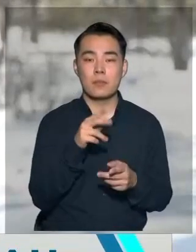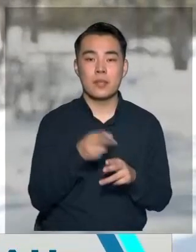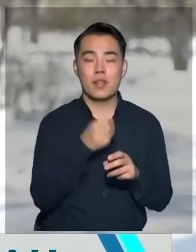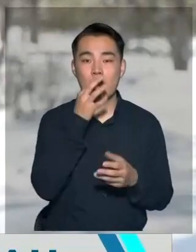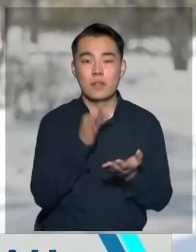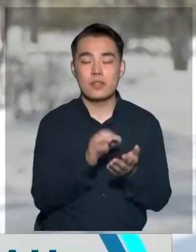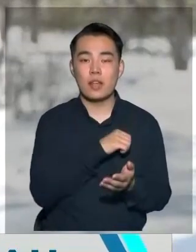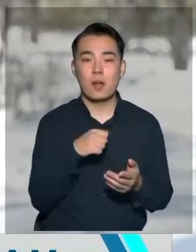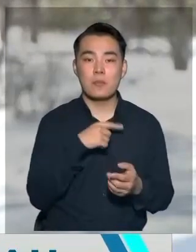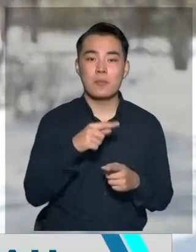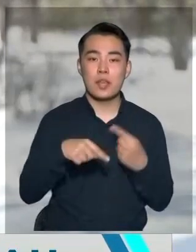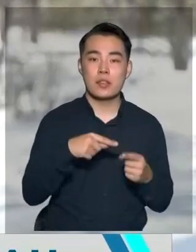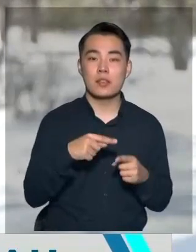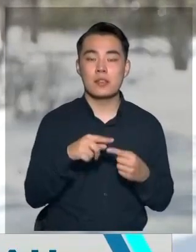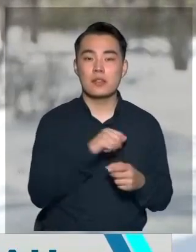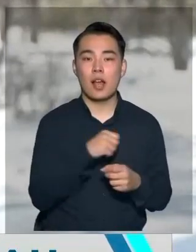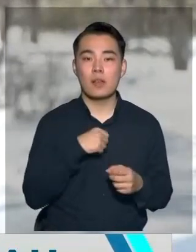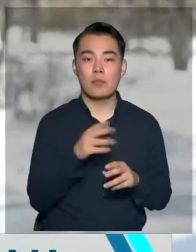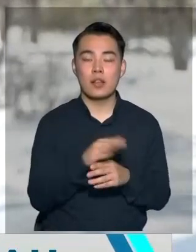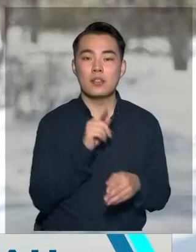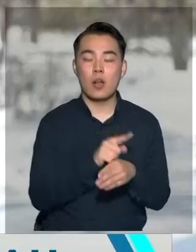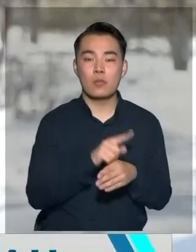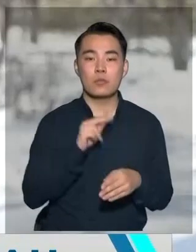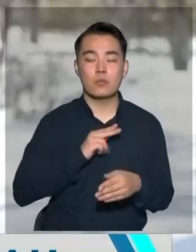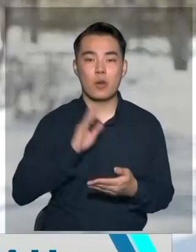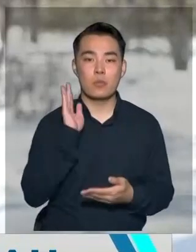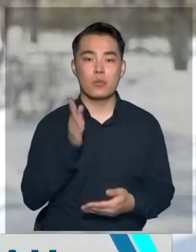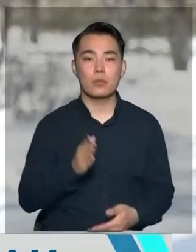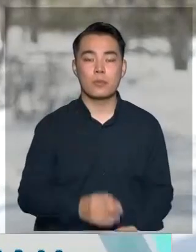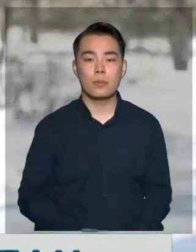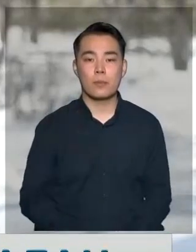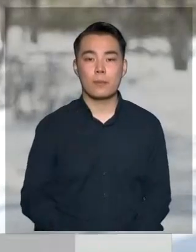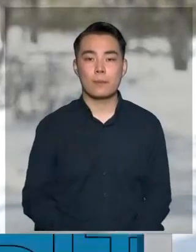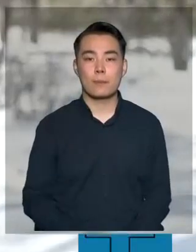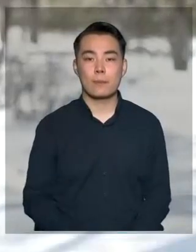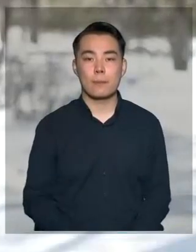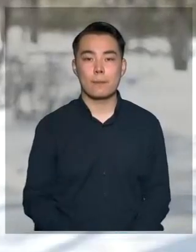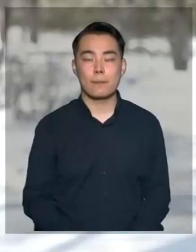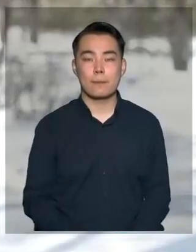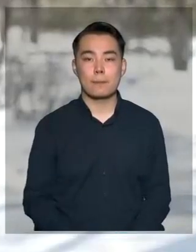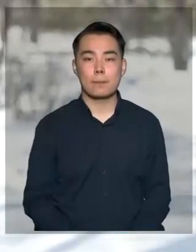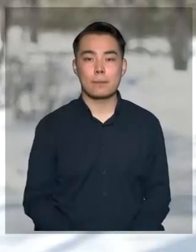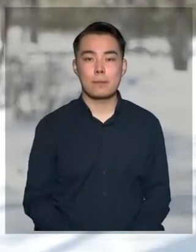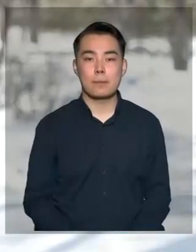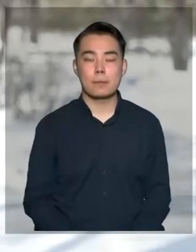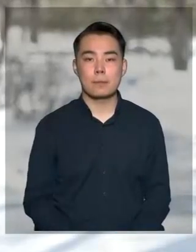саналған мекемелер мен салық департаменті айналысатын болады. Айзада Оразхан, Нұрлан Бақыт, Жібек жолы, Ұлытау облысынан.